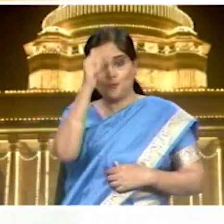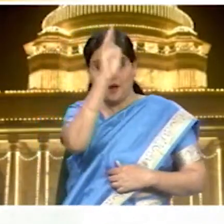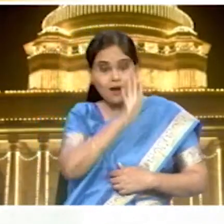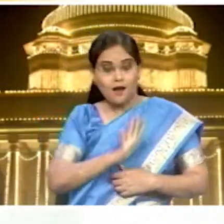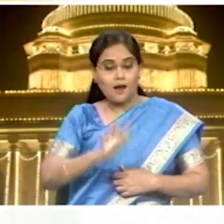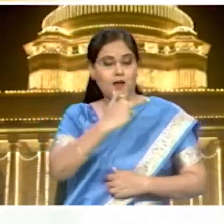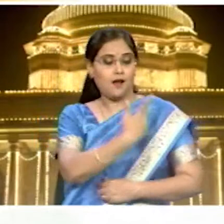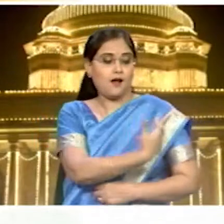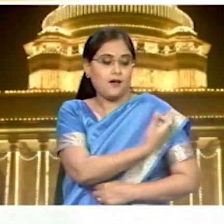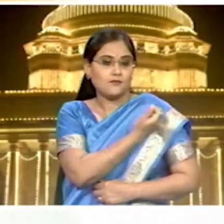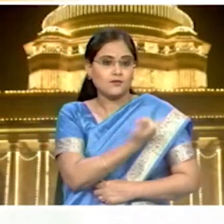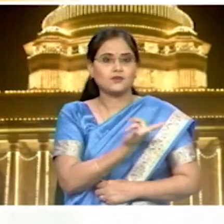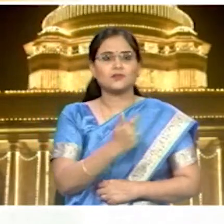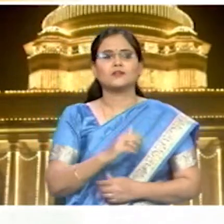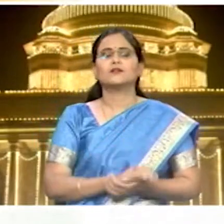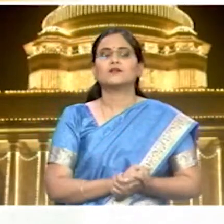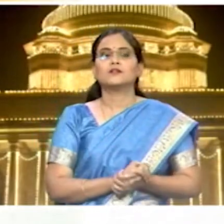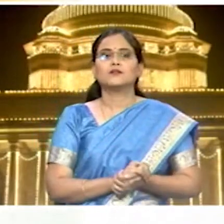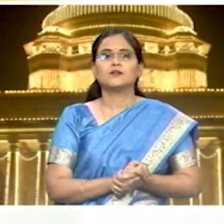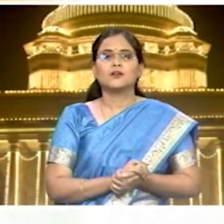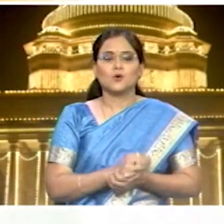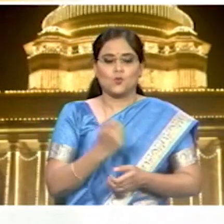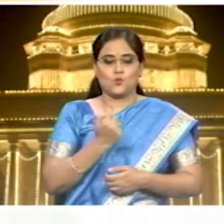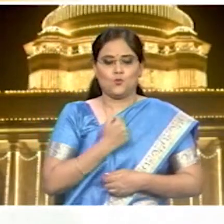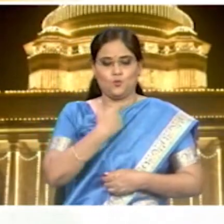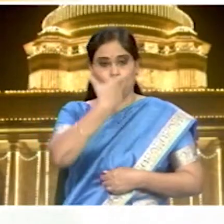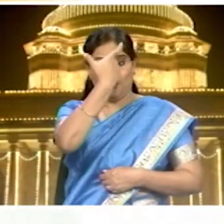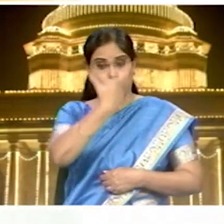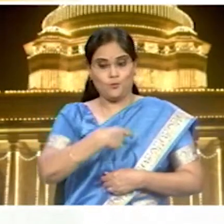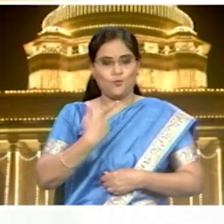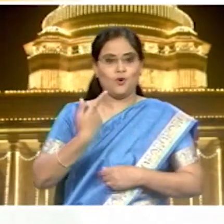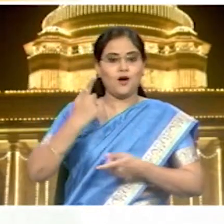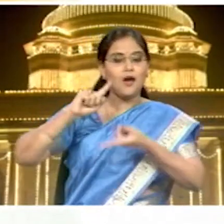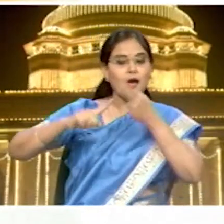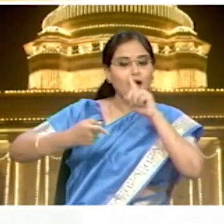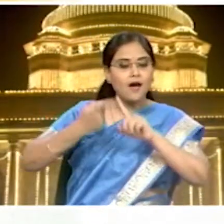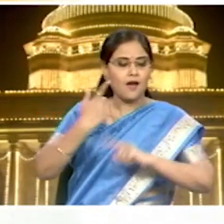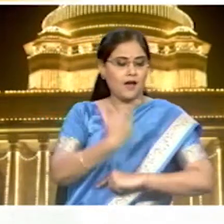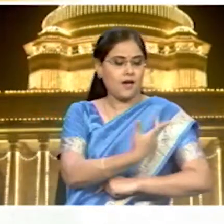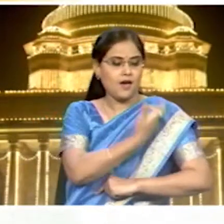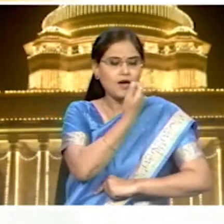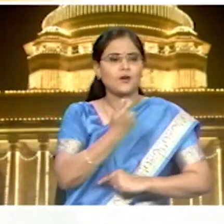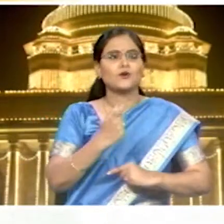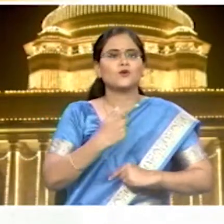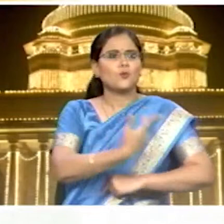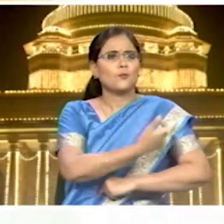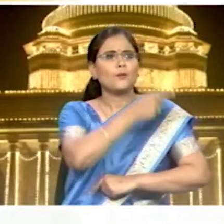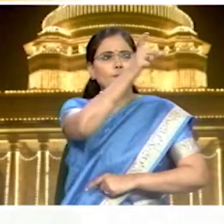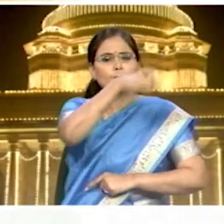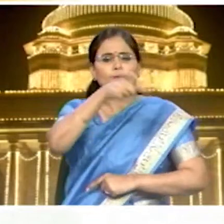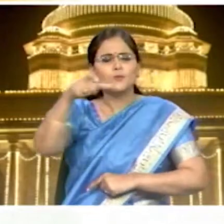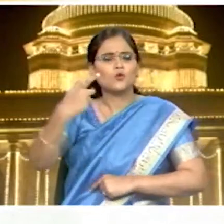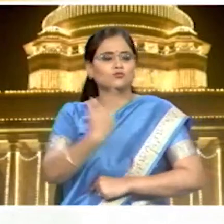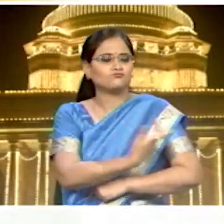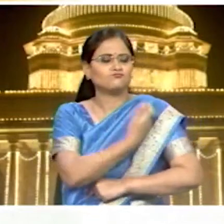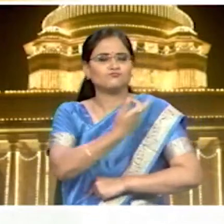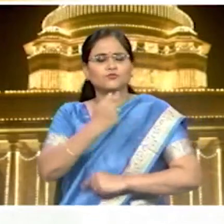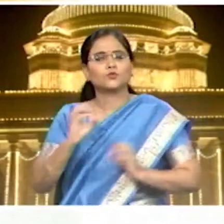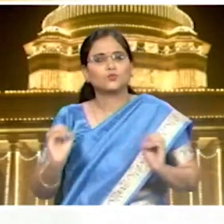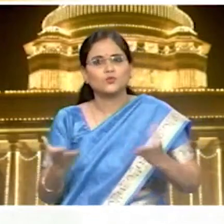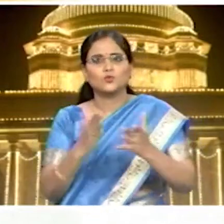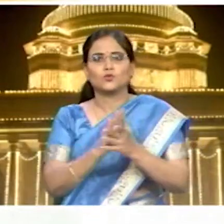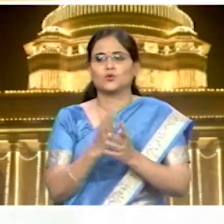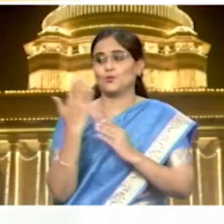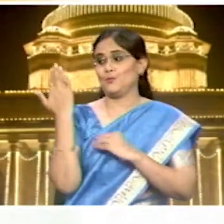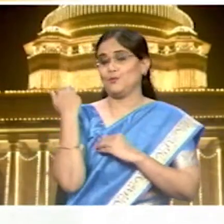साथ मानव इतिहास का सबसे बड़ा टीकाकरण अभियान शुरू किया। पिछले महीने हमने